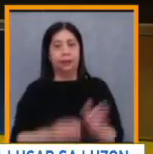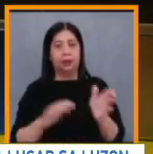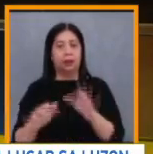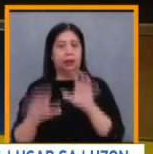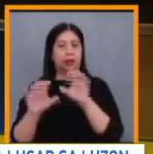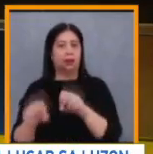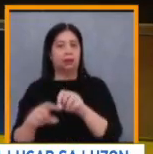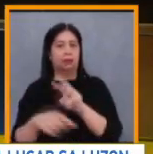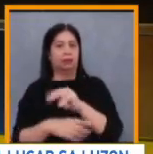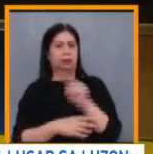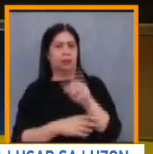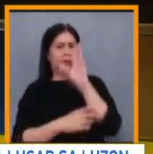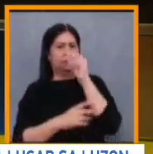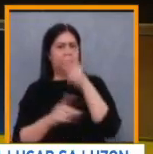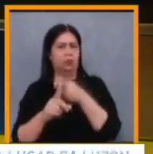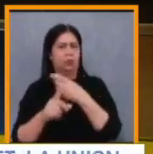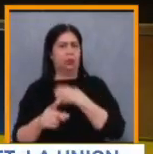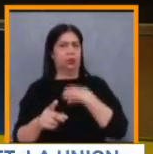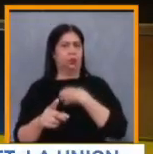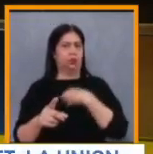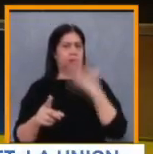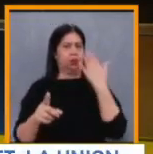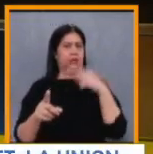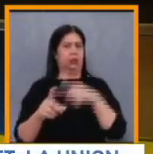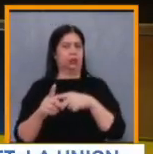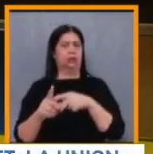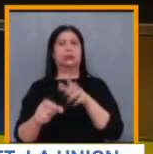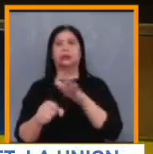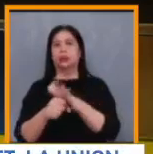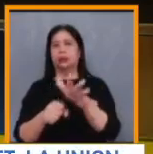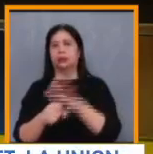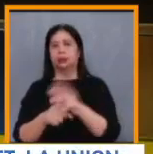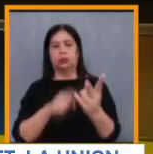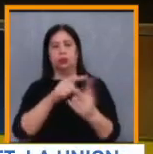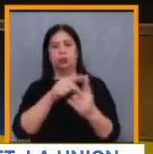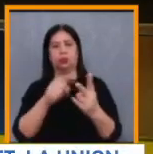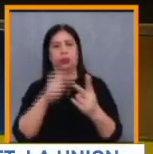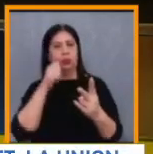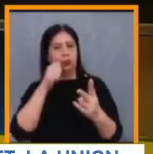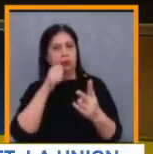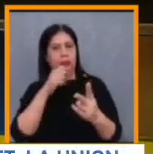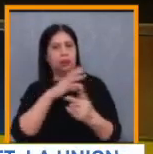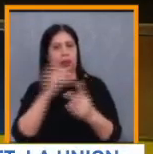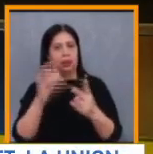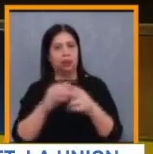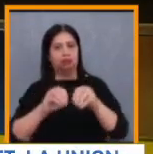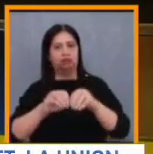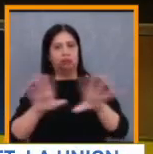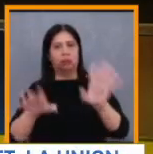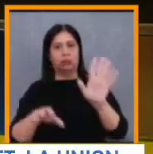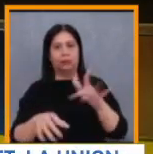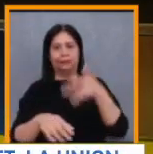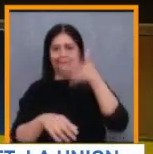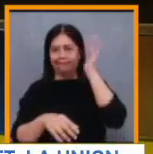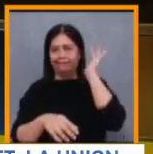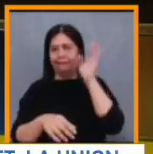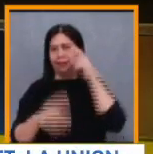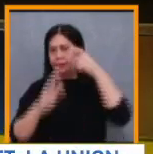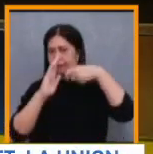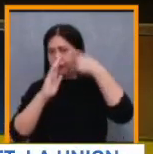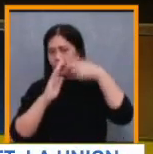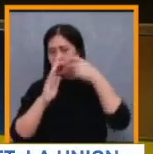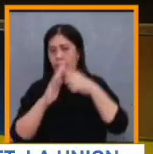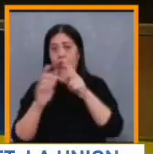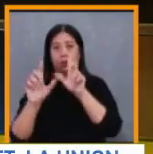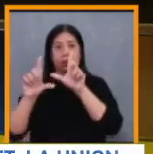lalaking inireklamo dahil umano sa panggagahasa sa dalawang babae at pagpapakalat ng kanilang masiselang video. Ang suspect kinukuha